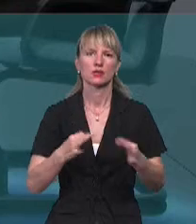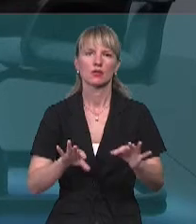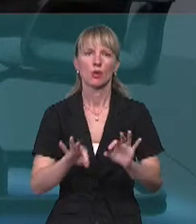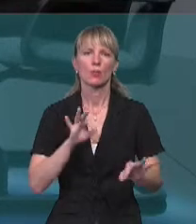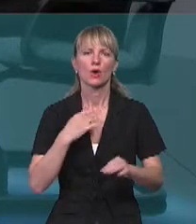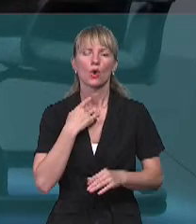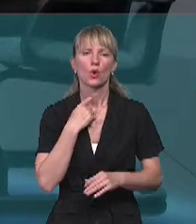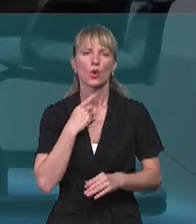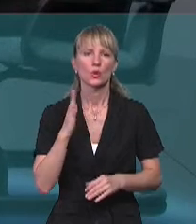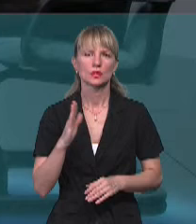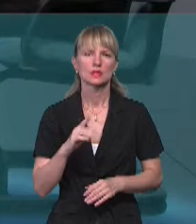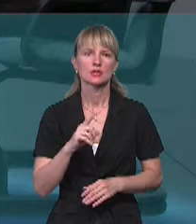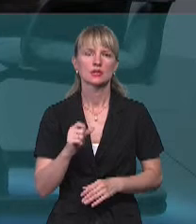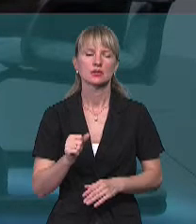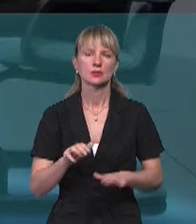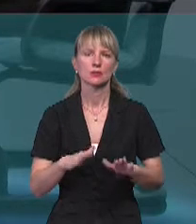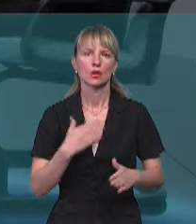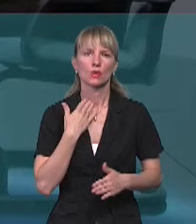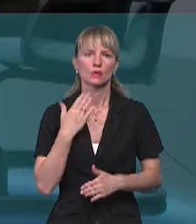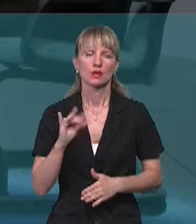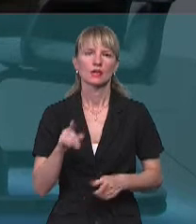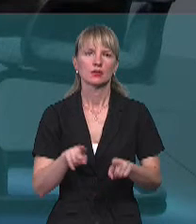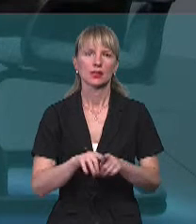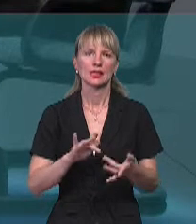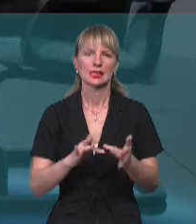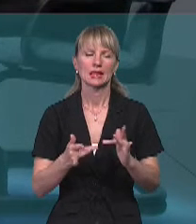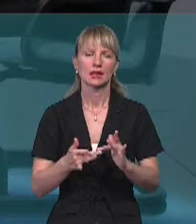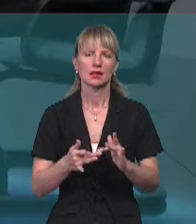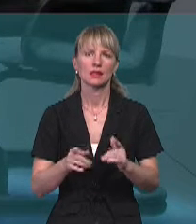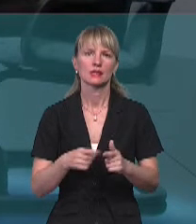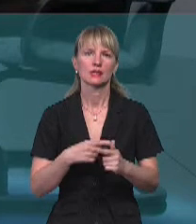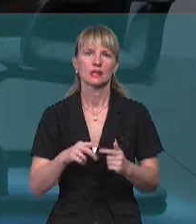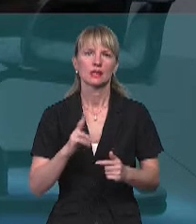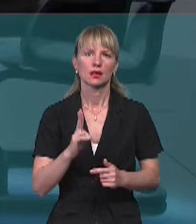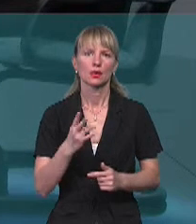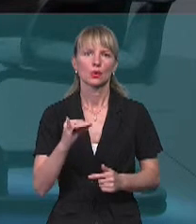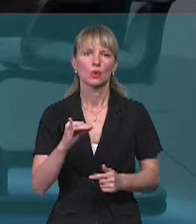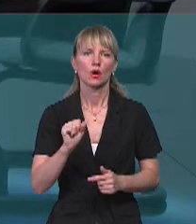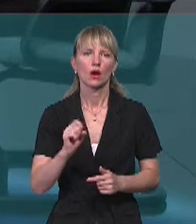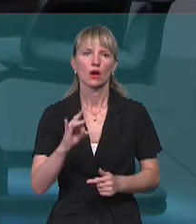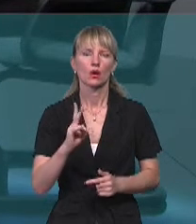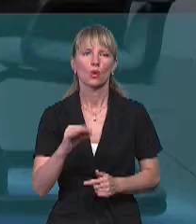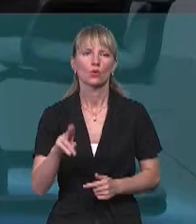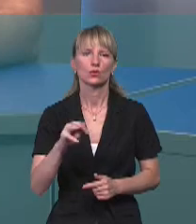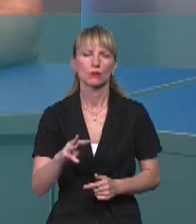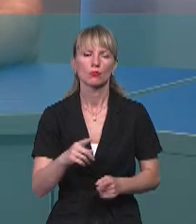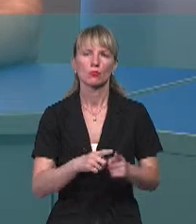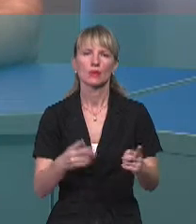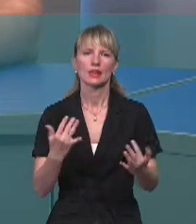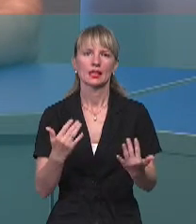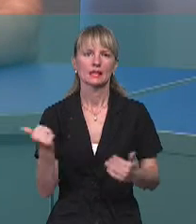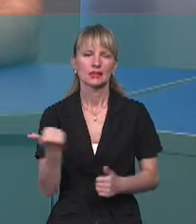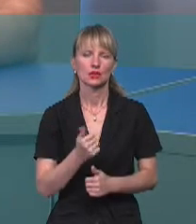голоси за смс-голосуванням, а також онлайн за QR-кодом або за посиланням. І протягом декількох тижнів